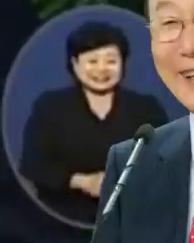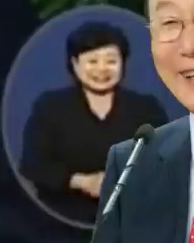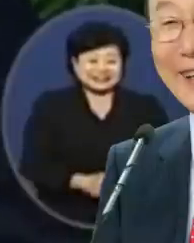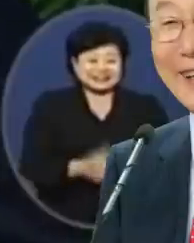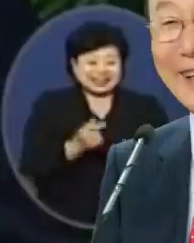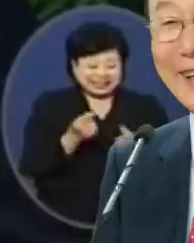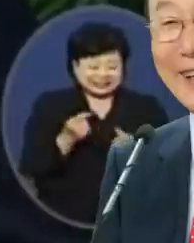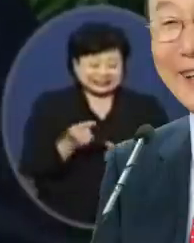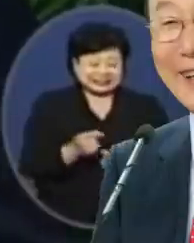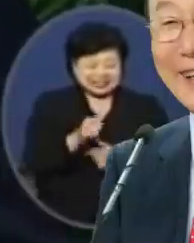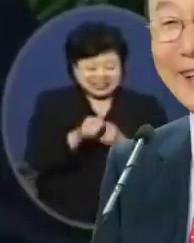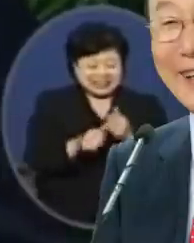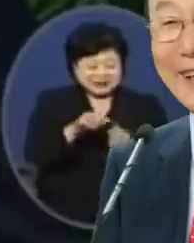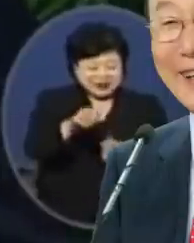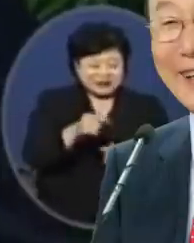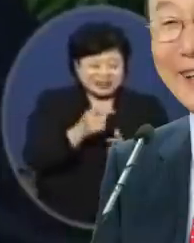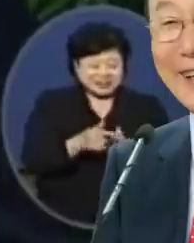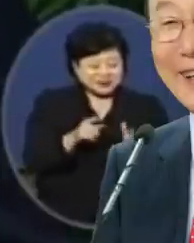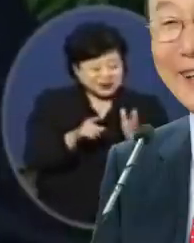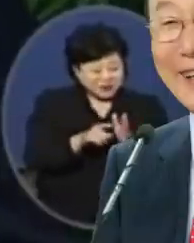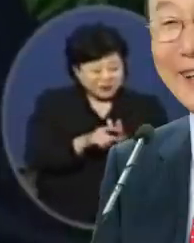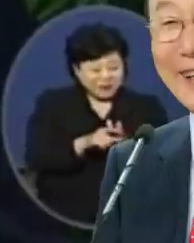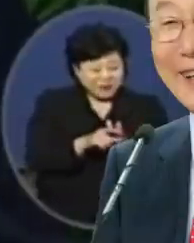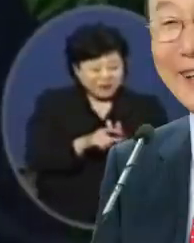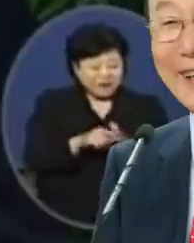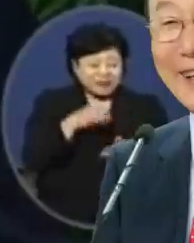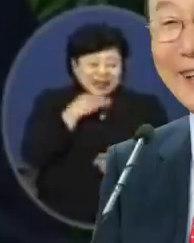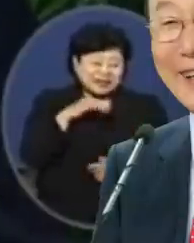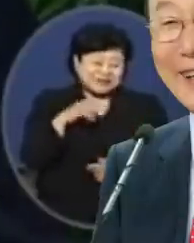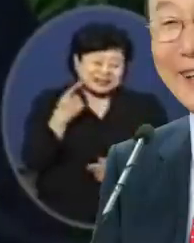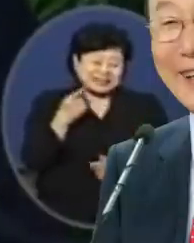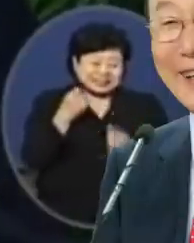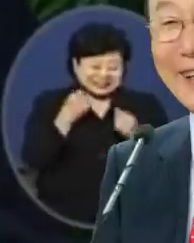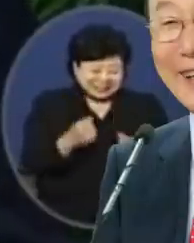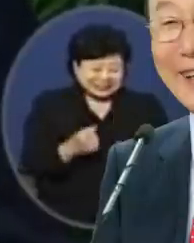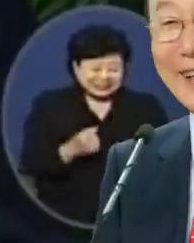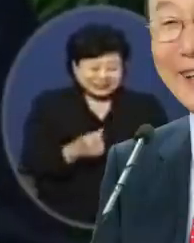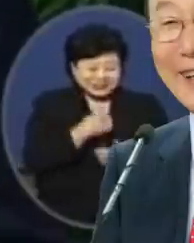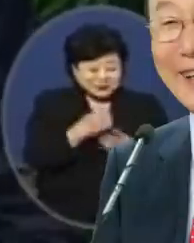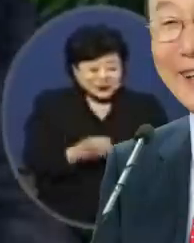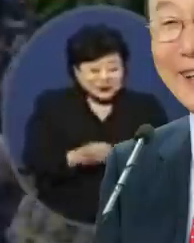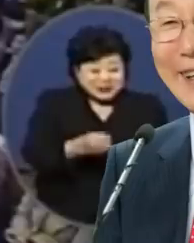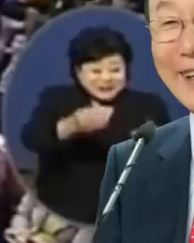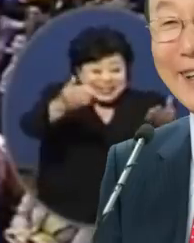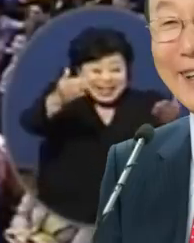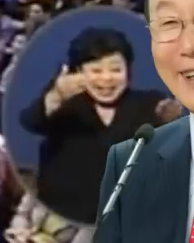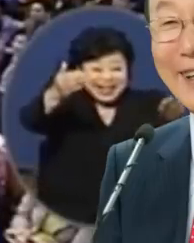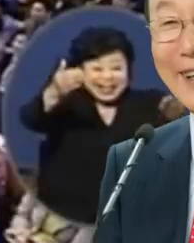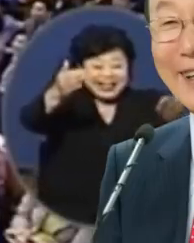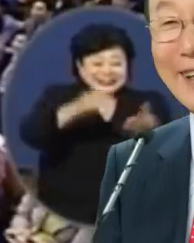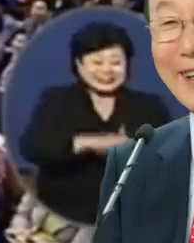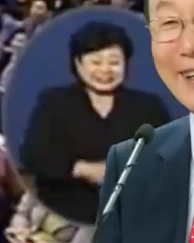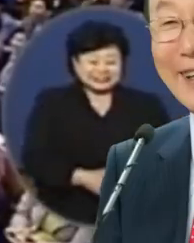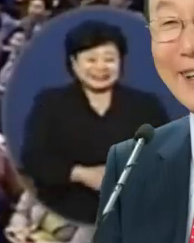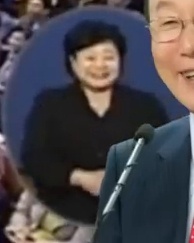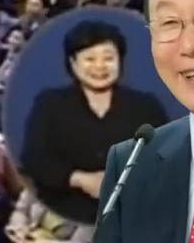우리 다 같이 하나님 앞에서 예수님 믿고 100살까지 살게 되시기를 주님 이름으로 축원합니다.